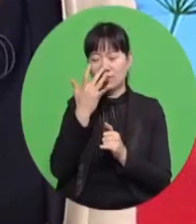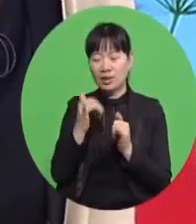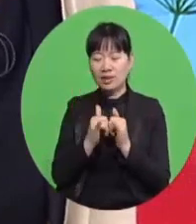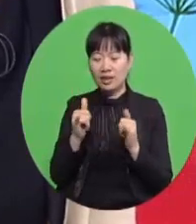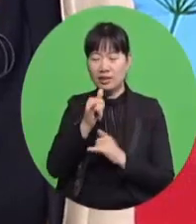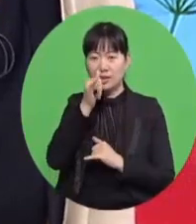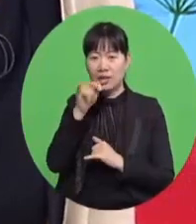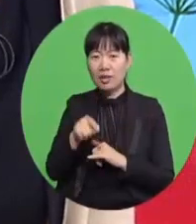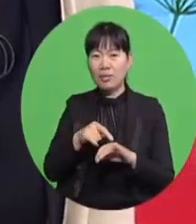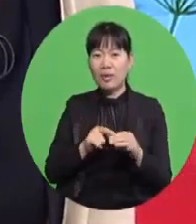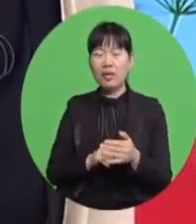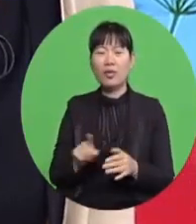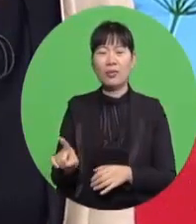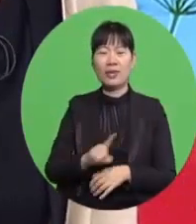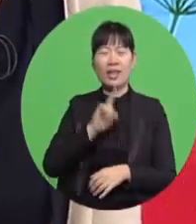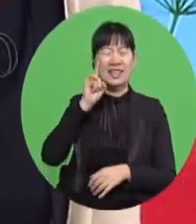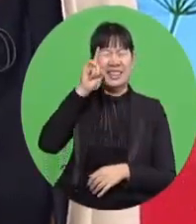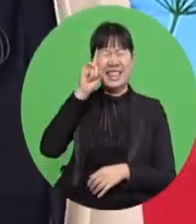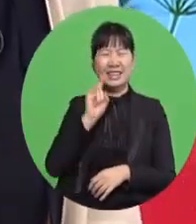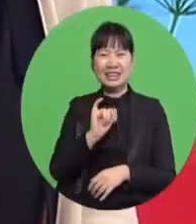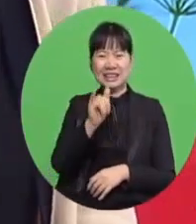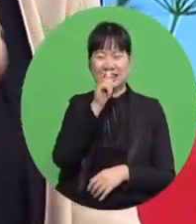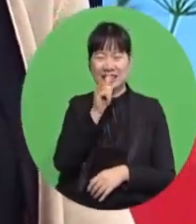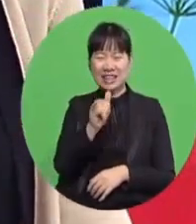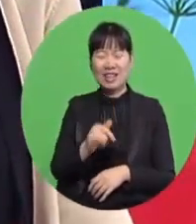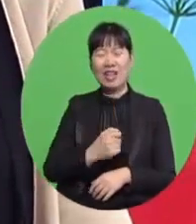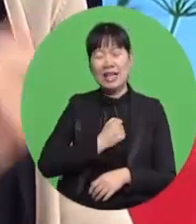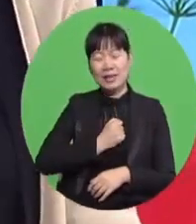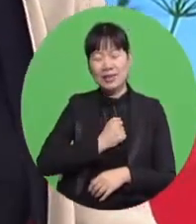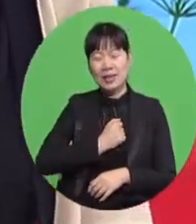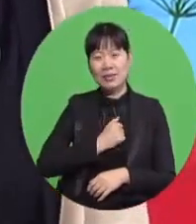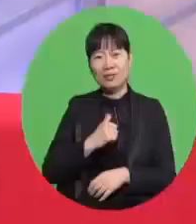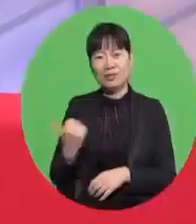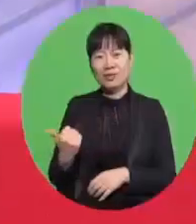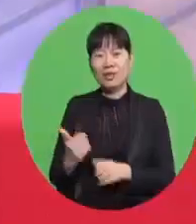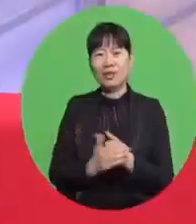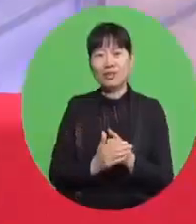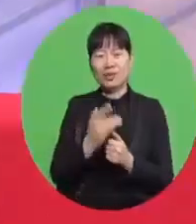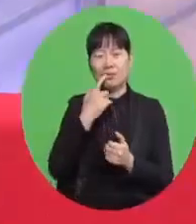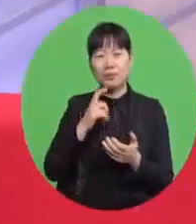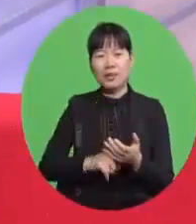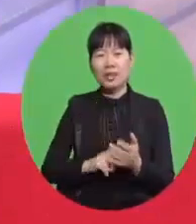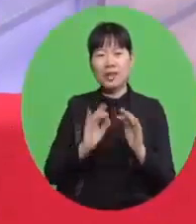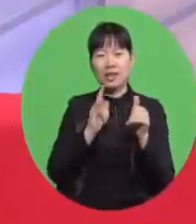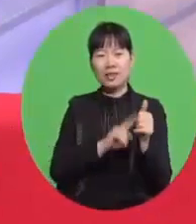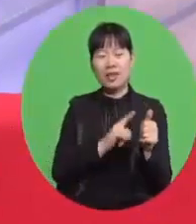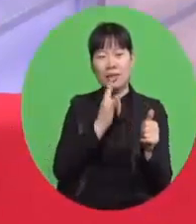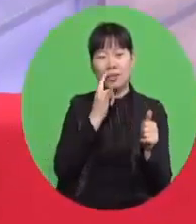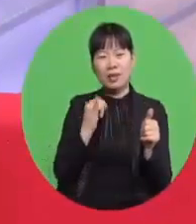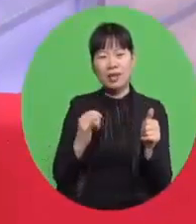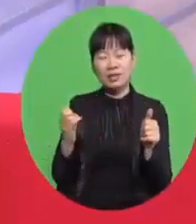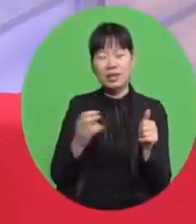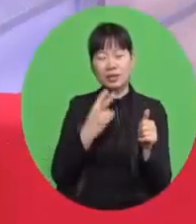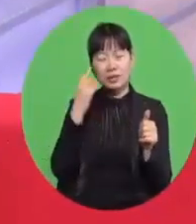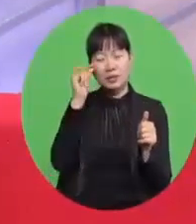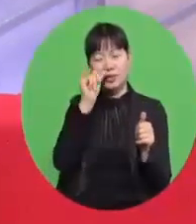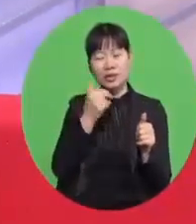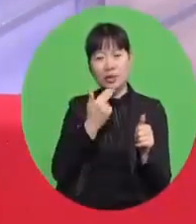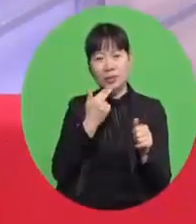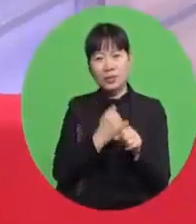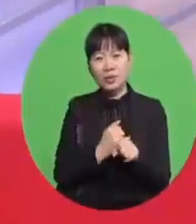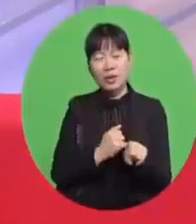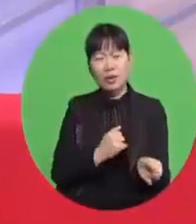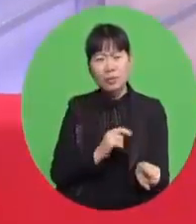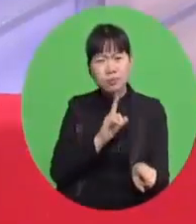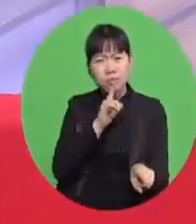사람이 있으면 마음이 어때요? 짜증이 나요. 네, 맞아요. 아우, 답답해. 네, 그래서 쉽게 아이들도 엄마가 자꾸 눈치코치가 없고 어,